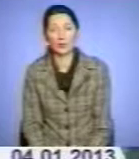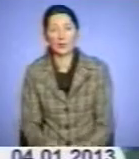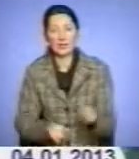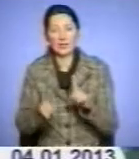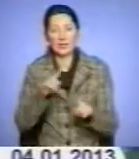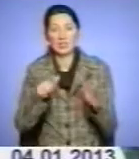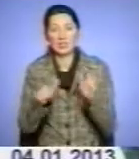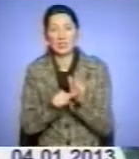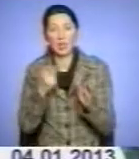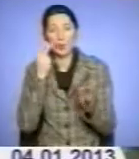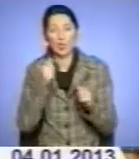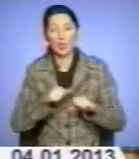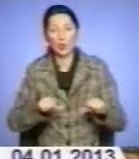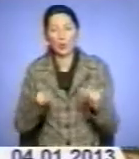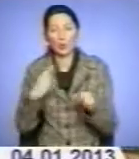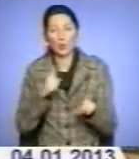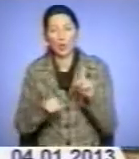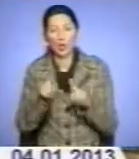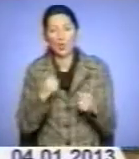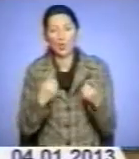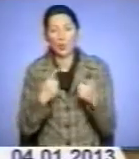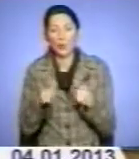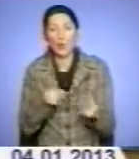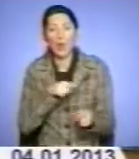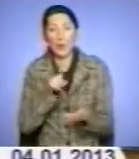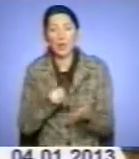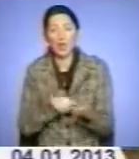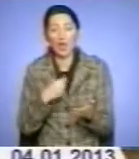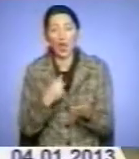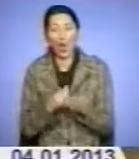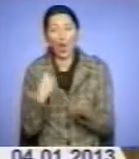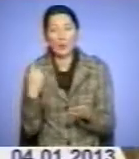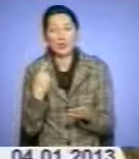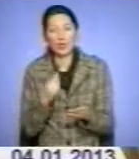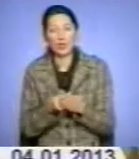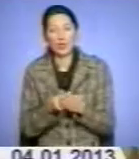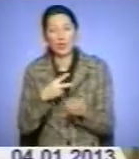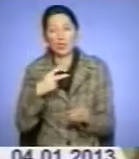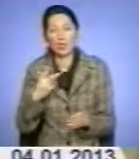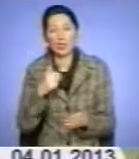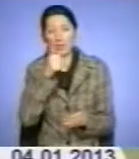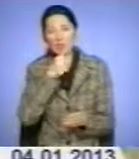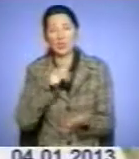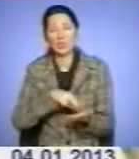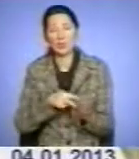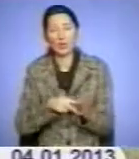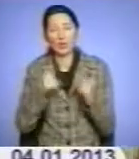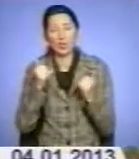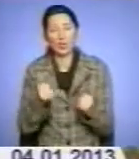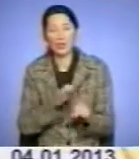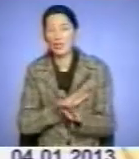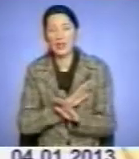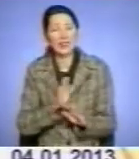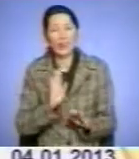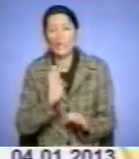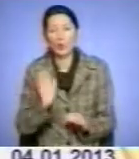Засідання 6 постійних комісій обласної ради з обговорення питання про обласний бюджет на 2013 рік, а заплановане на сьогодні, не